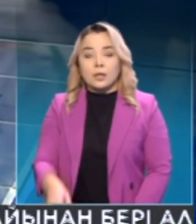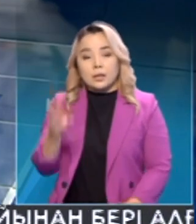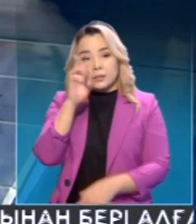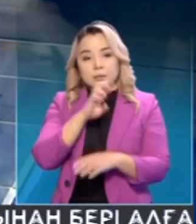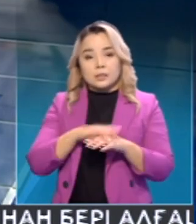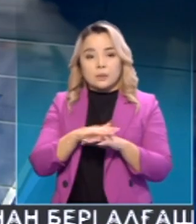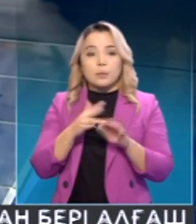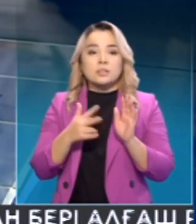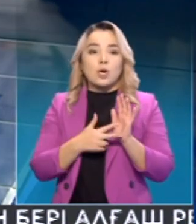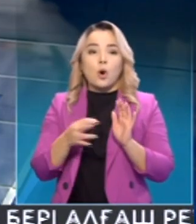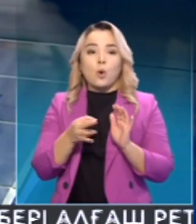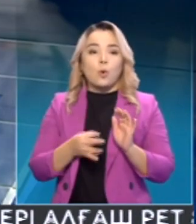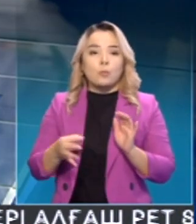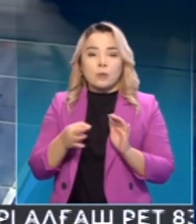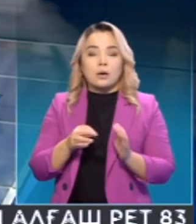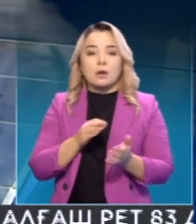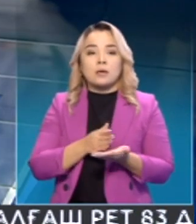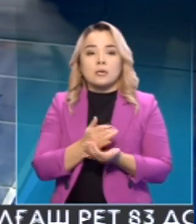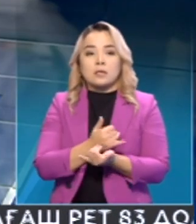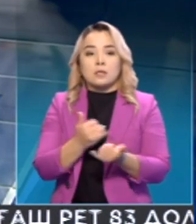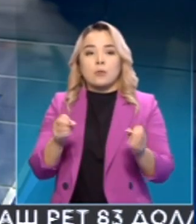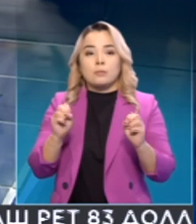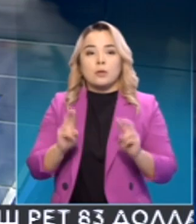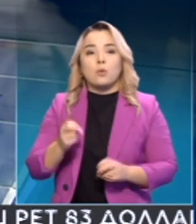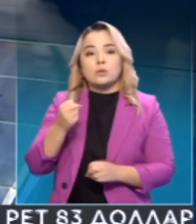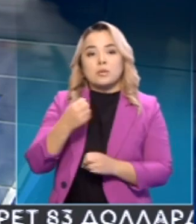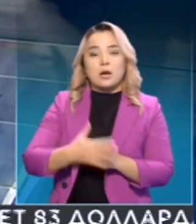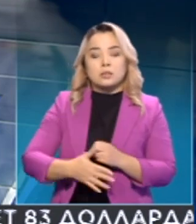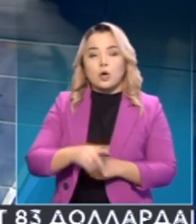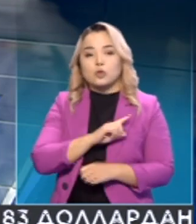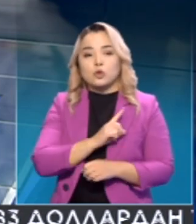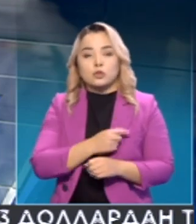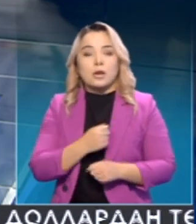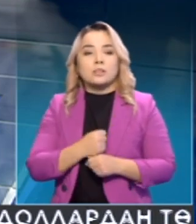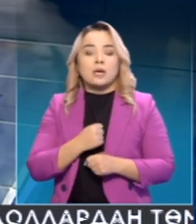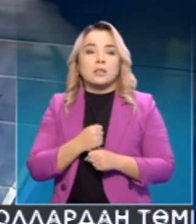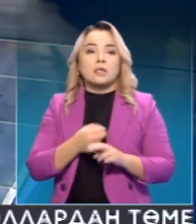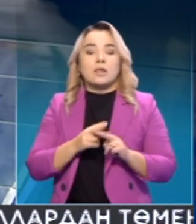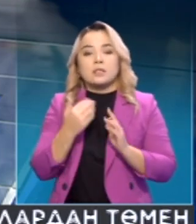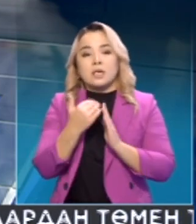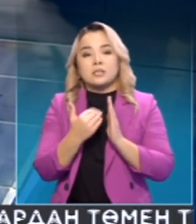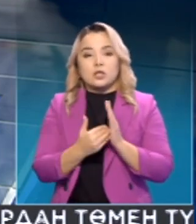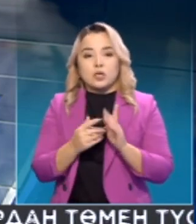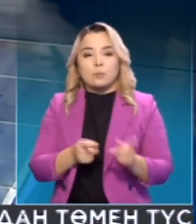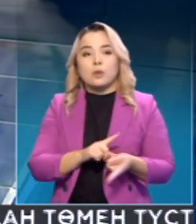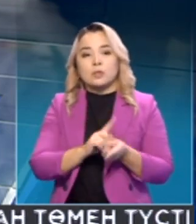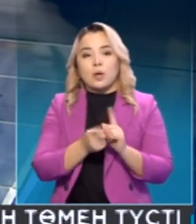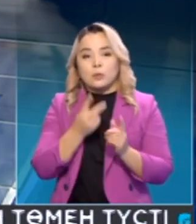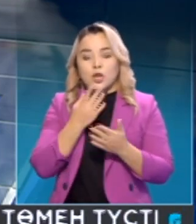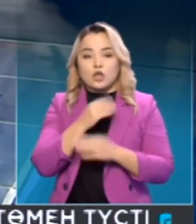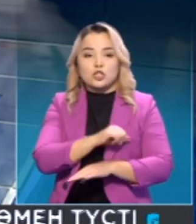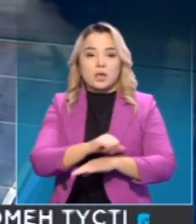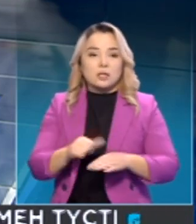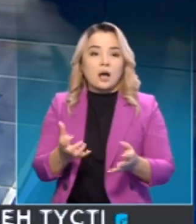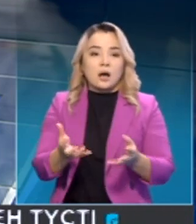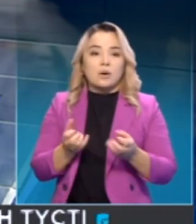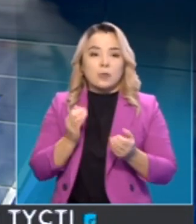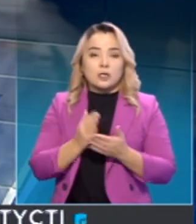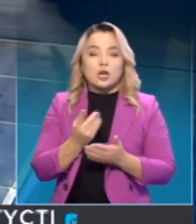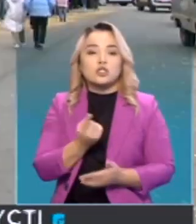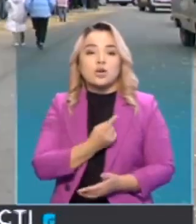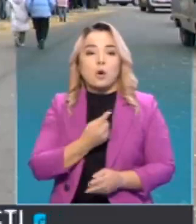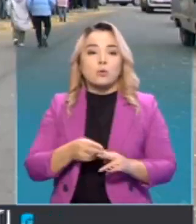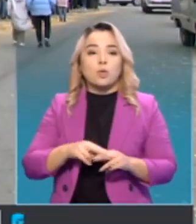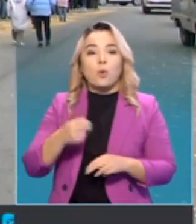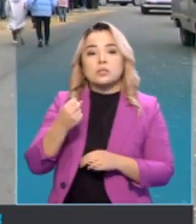Еліміздегі 8 облыста халыққа қызмет көрсету орталығы күшейтілген режимге көшкен. Бүгіннен бастап Астанада шетелдіктерді қабылдап жатқан жалғыз